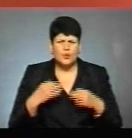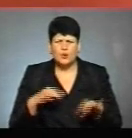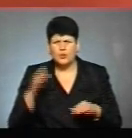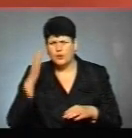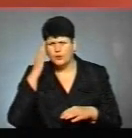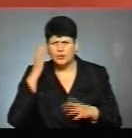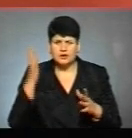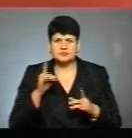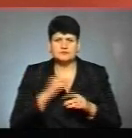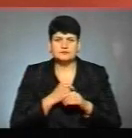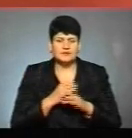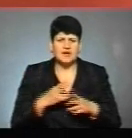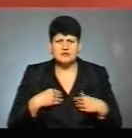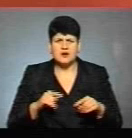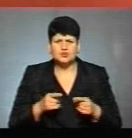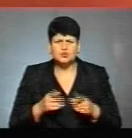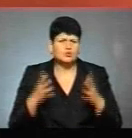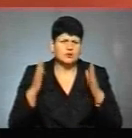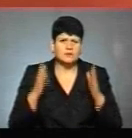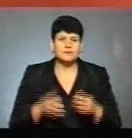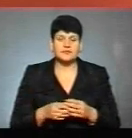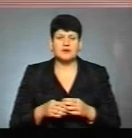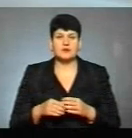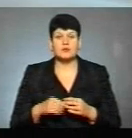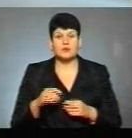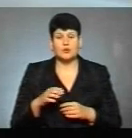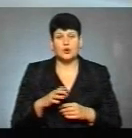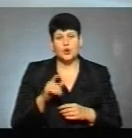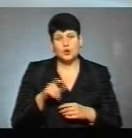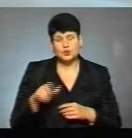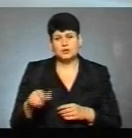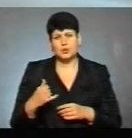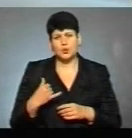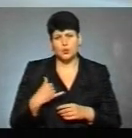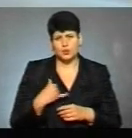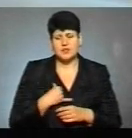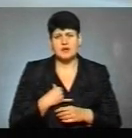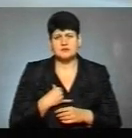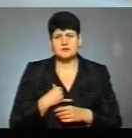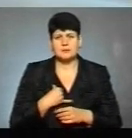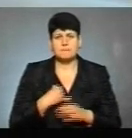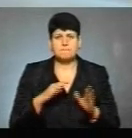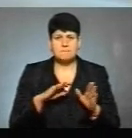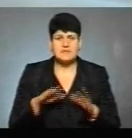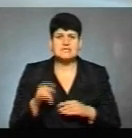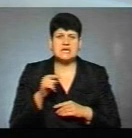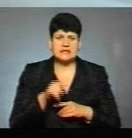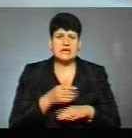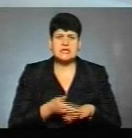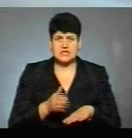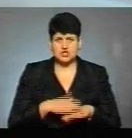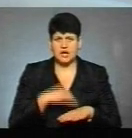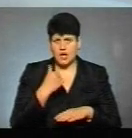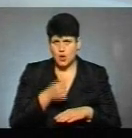знаєте, нас арештують там. Бо люди в нас, знаєте, після тих тяжких